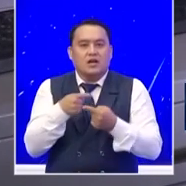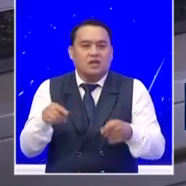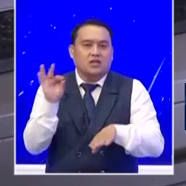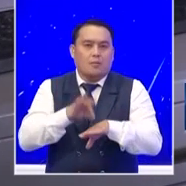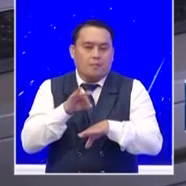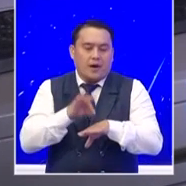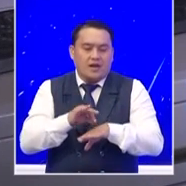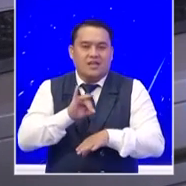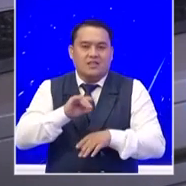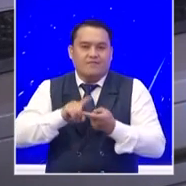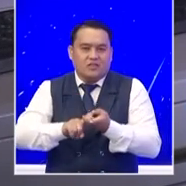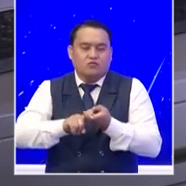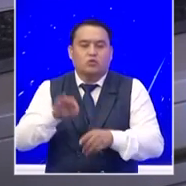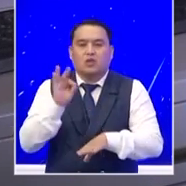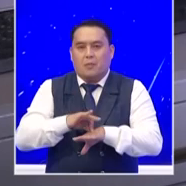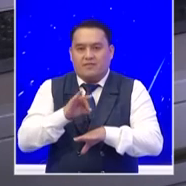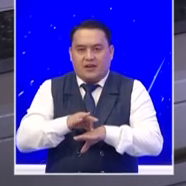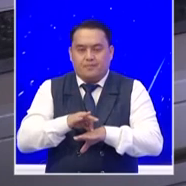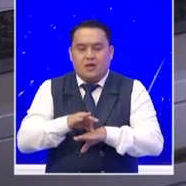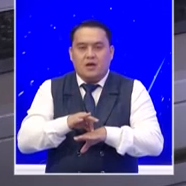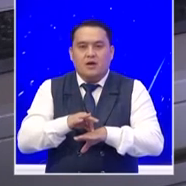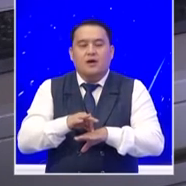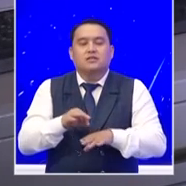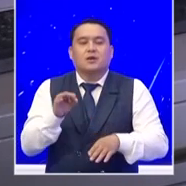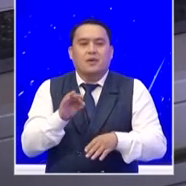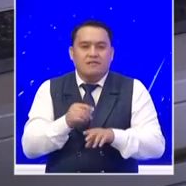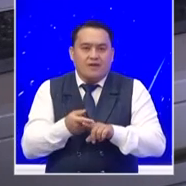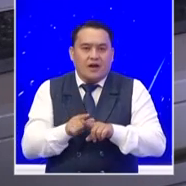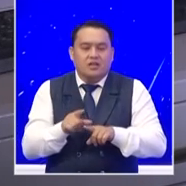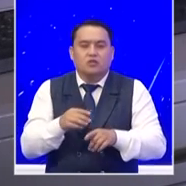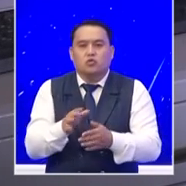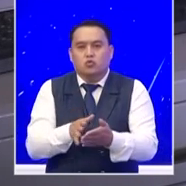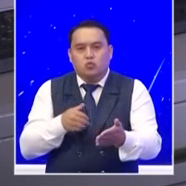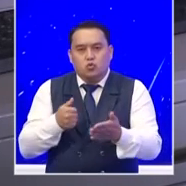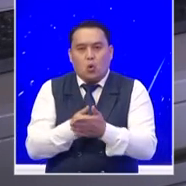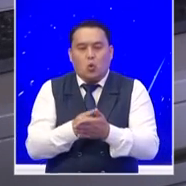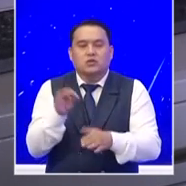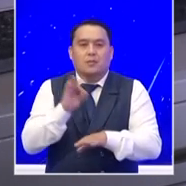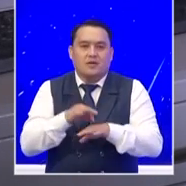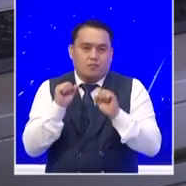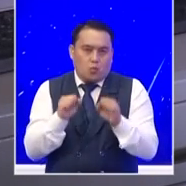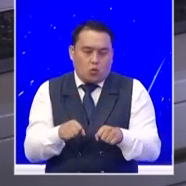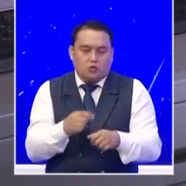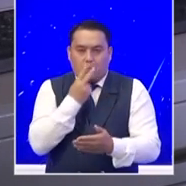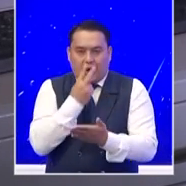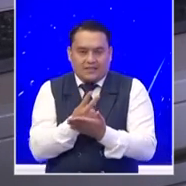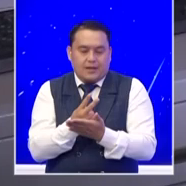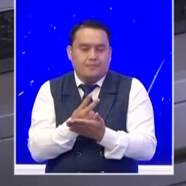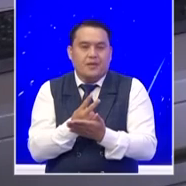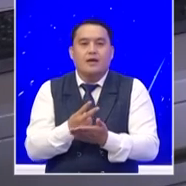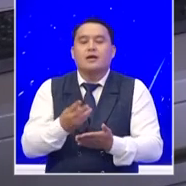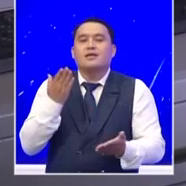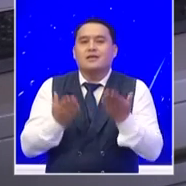различные инфекционные и наследственные заболевания, как в острой и хронической стадии, так и задолго до того, как заболевание может себя проявить. Если раньше